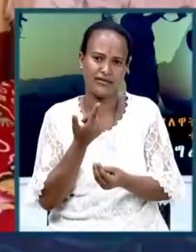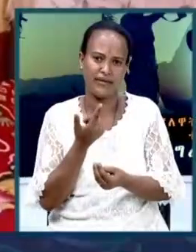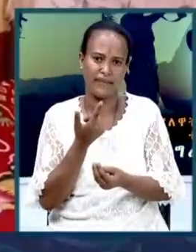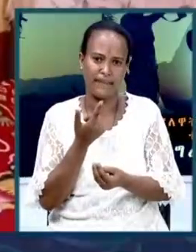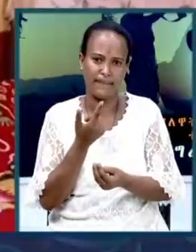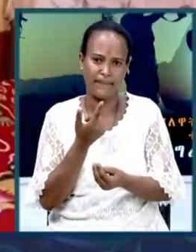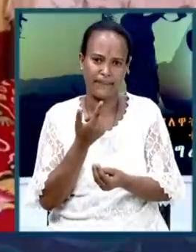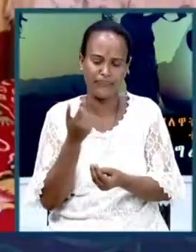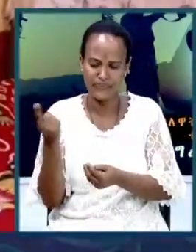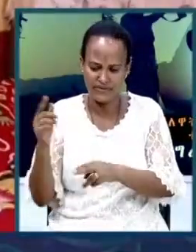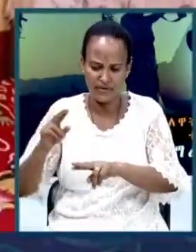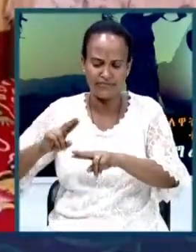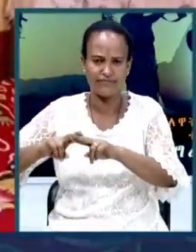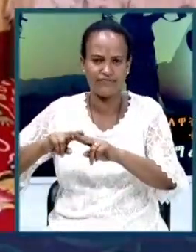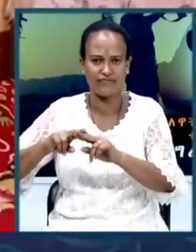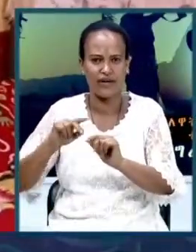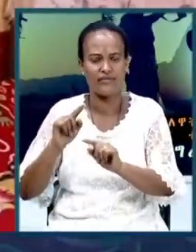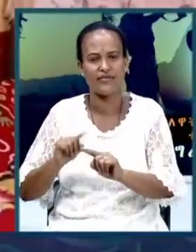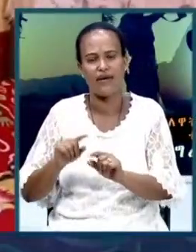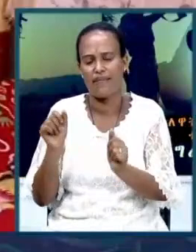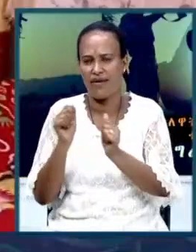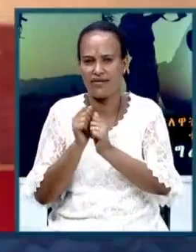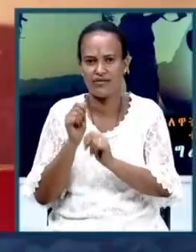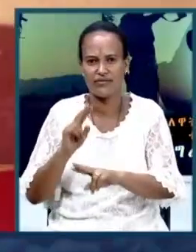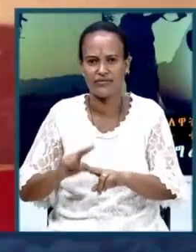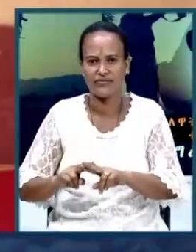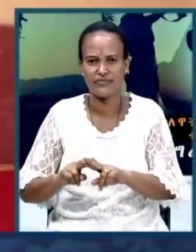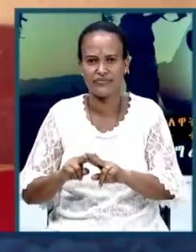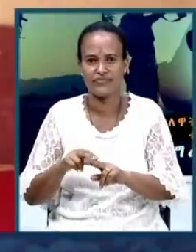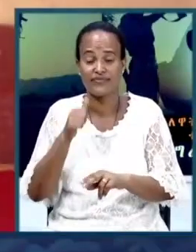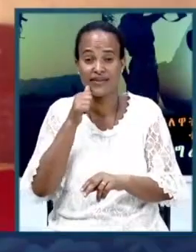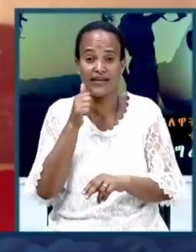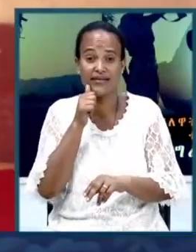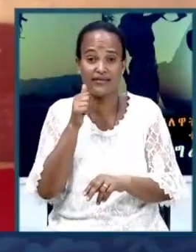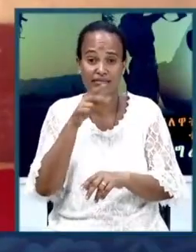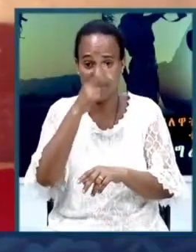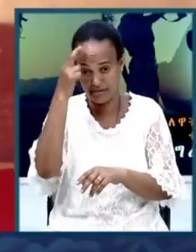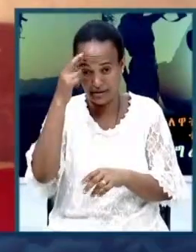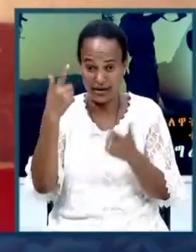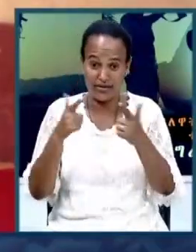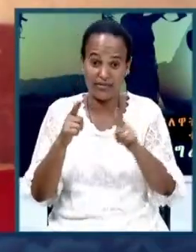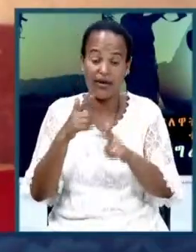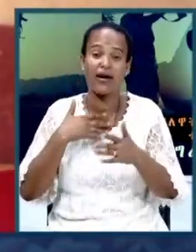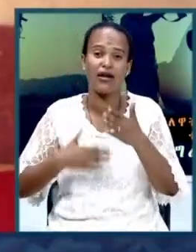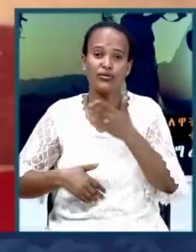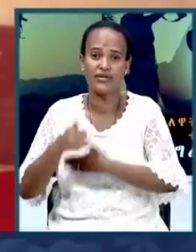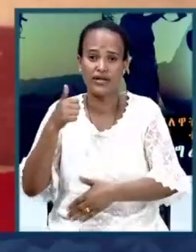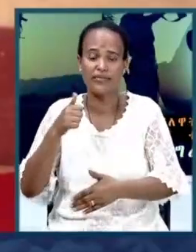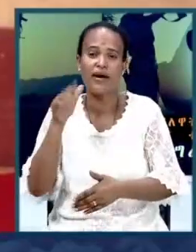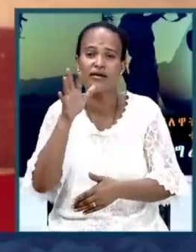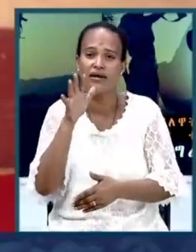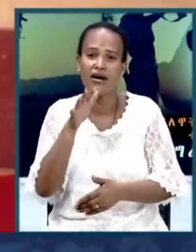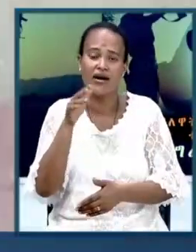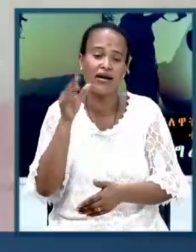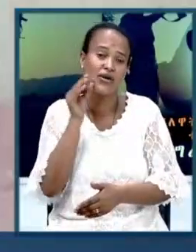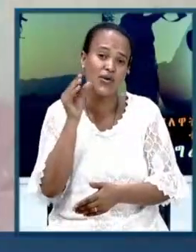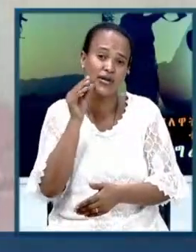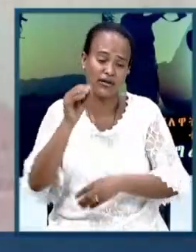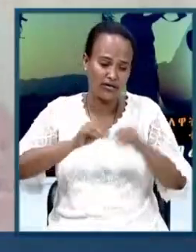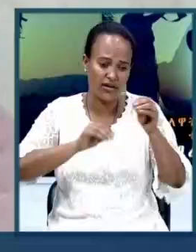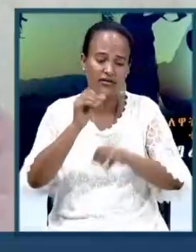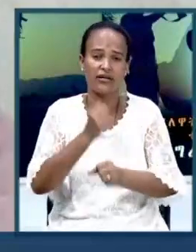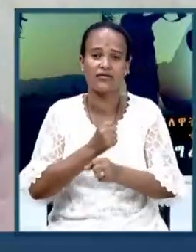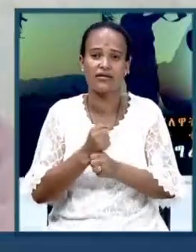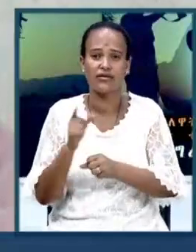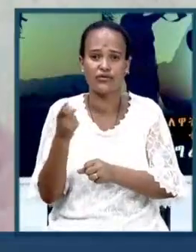مس أنا كفني ولا زي عملتي حد سجن إيدن بسنكت زجت أما أكل أو سجن أدي أو يزرو هيوان تنك أسا إيساك